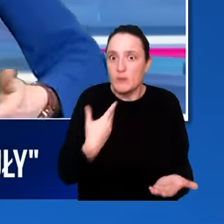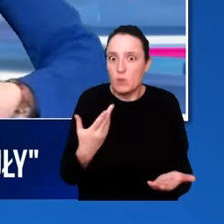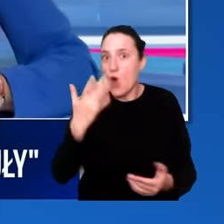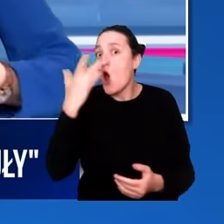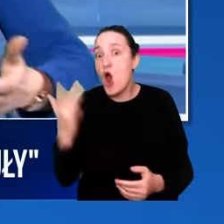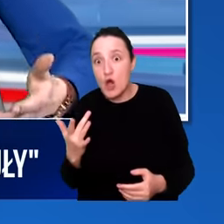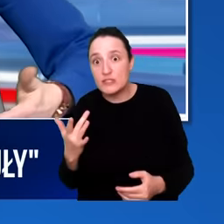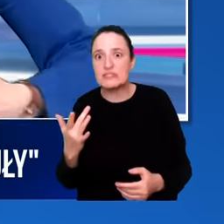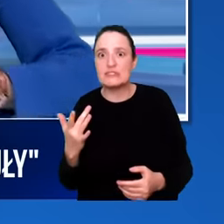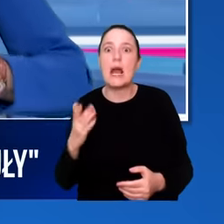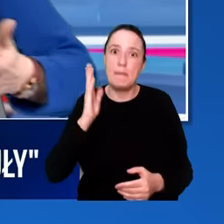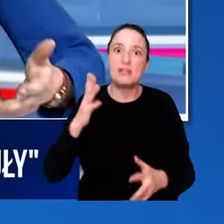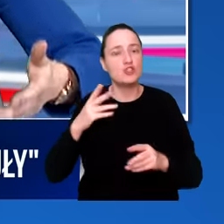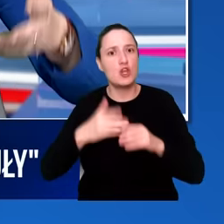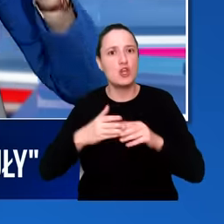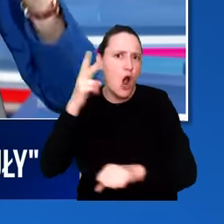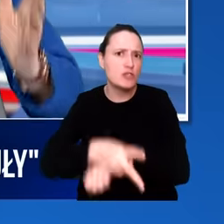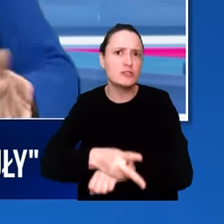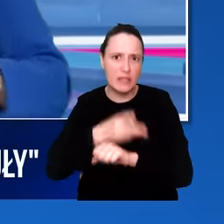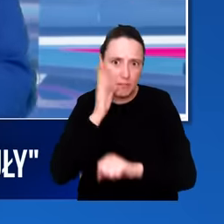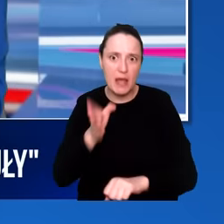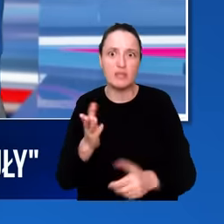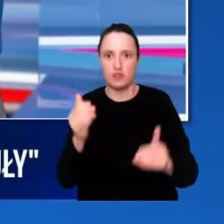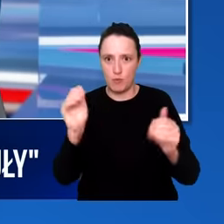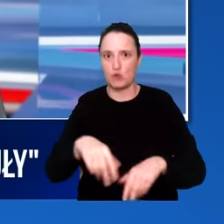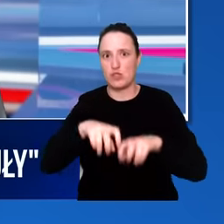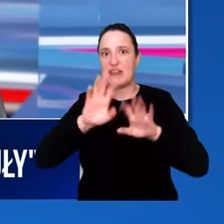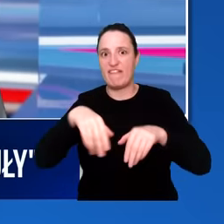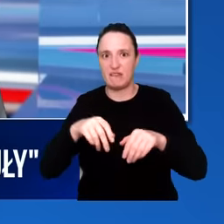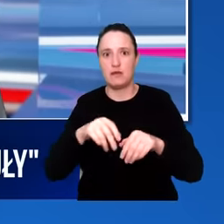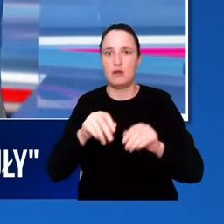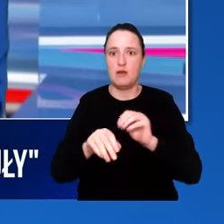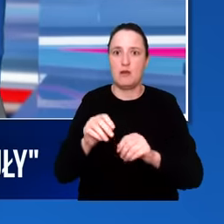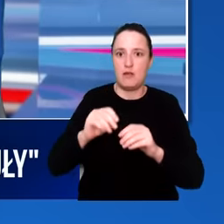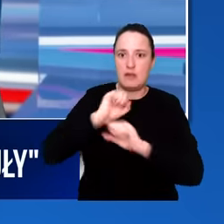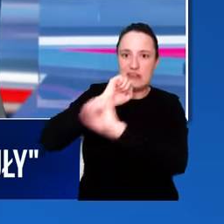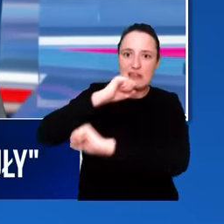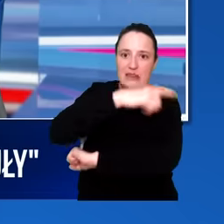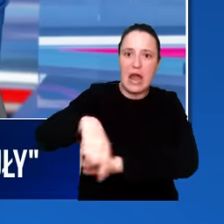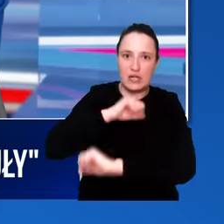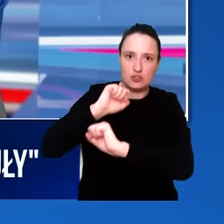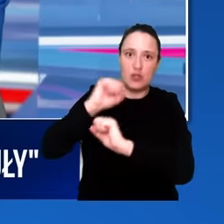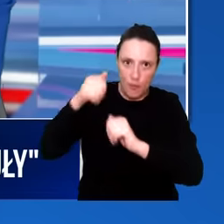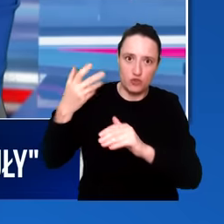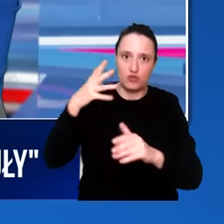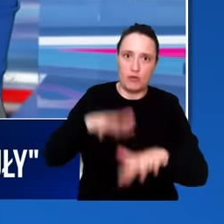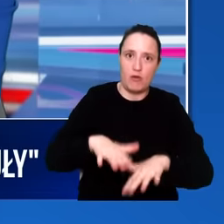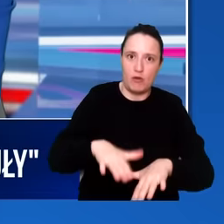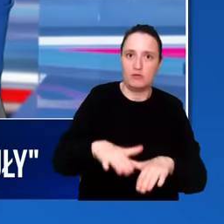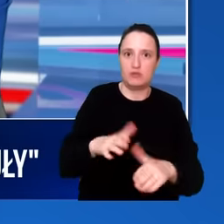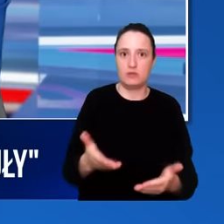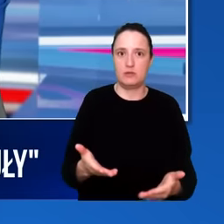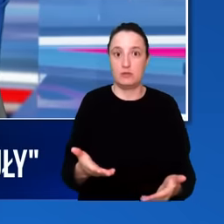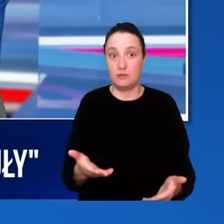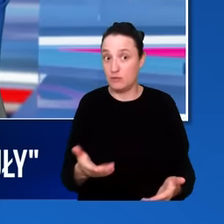mieli pełen dostęp i mogli sobie tam w zasadzie siedzieć przy tej tarczy. No przecież do tego się skłaniał polski rząd, więc to pani